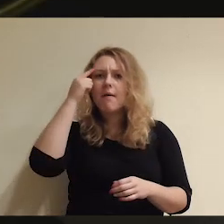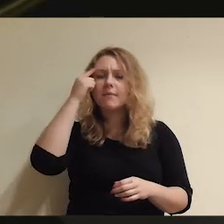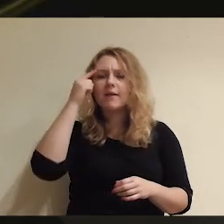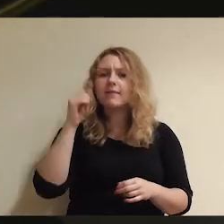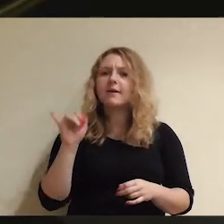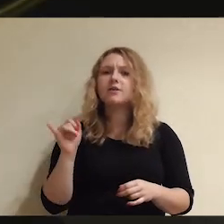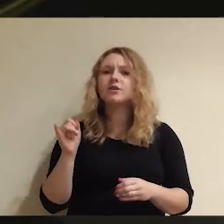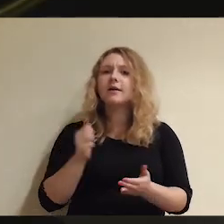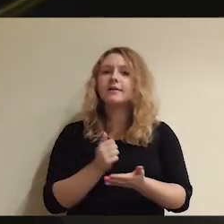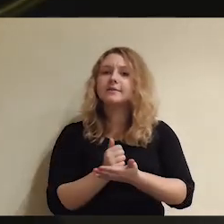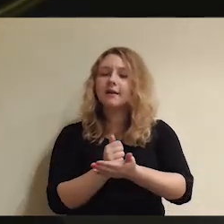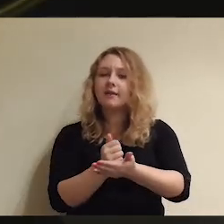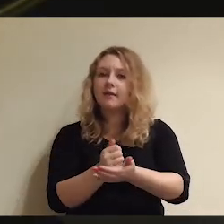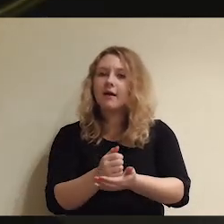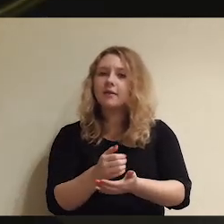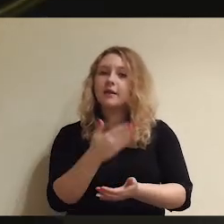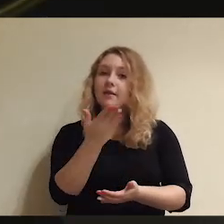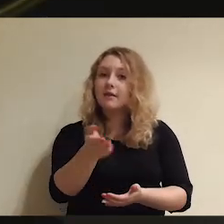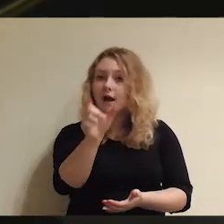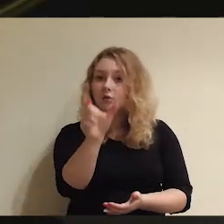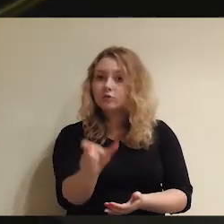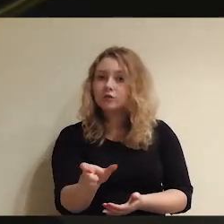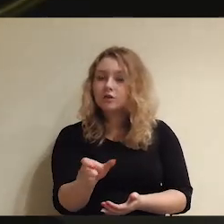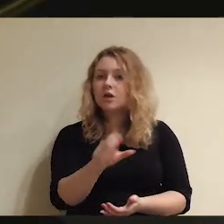pamiętasz, jakie zadanie on ci wyznaczył?